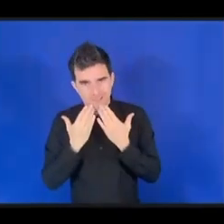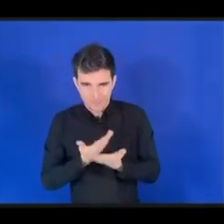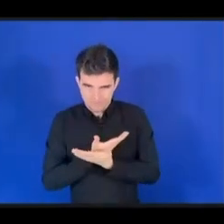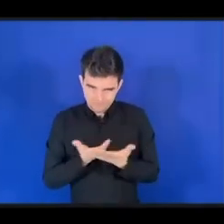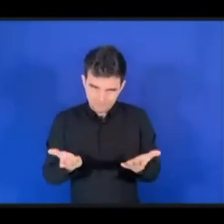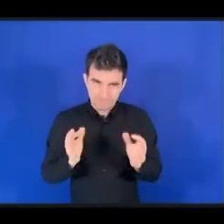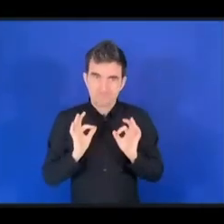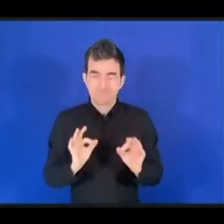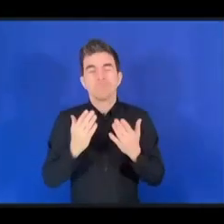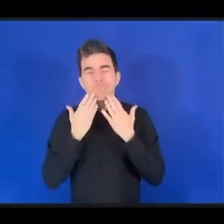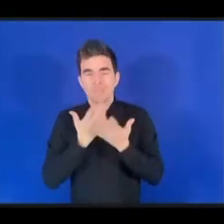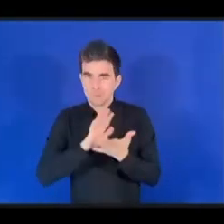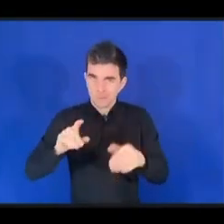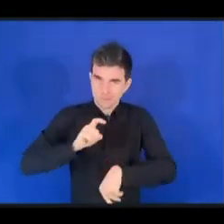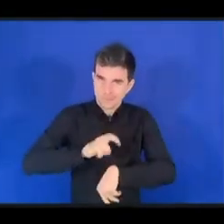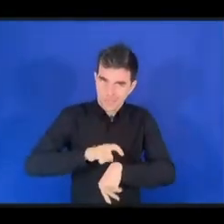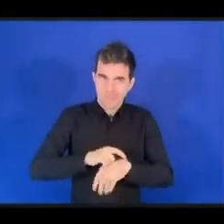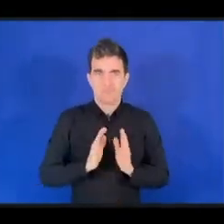まし